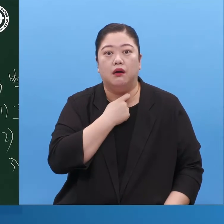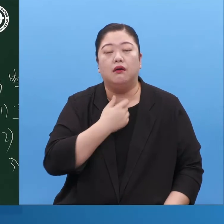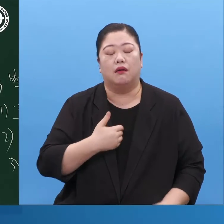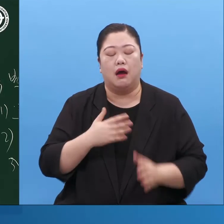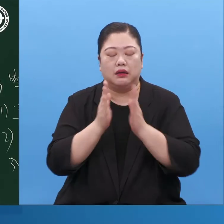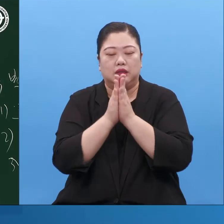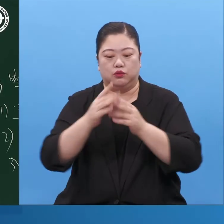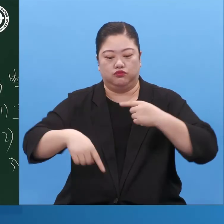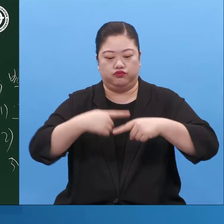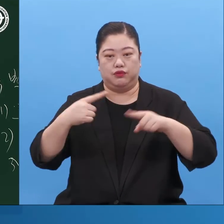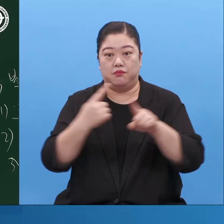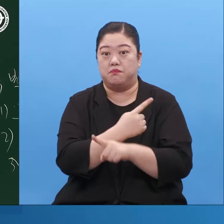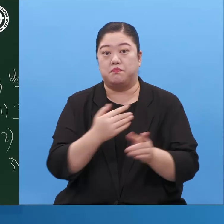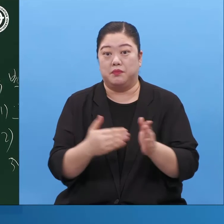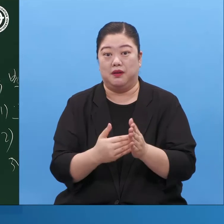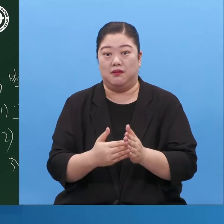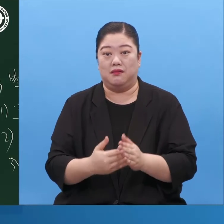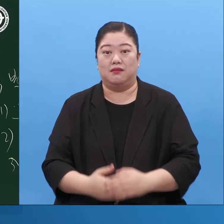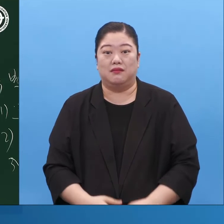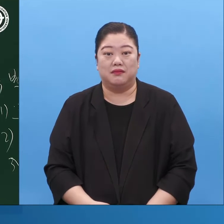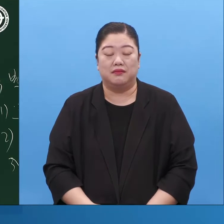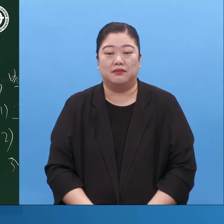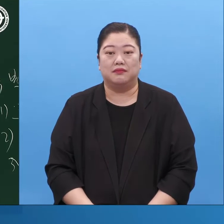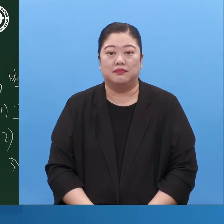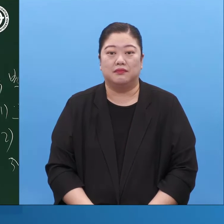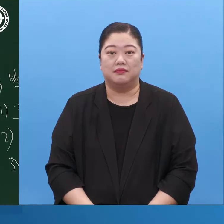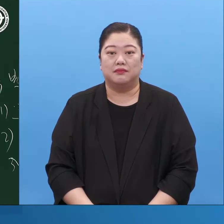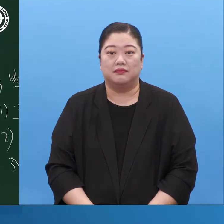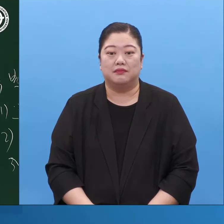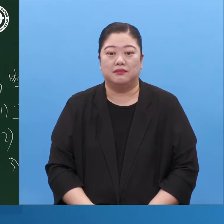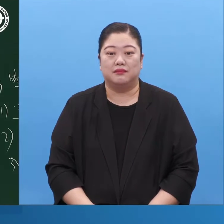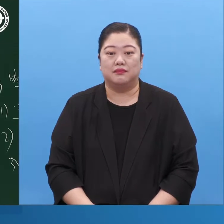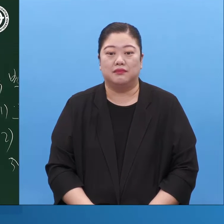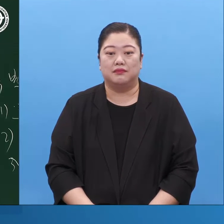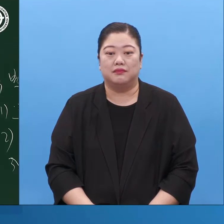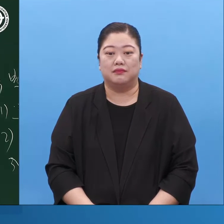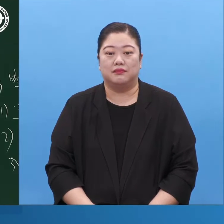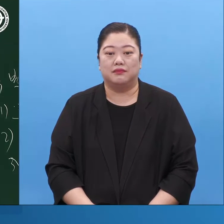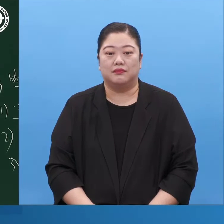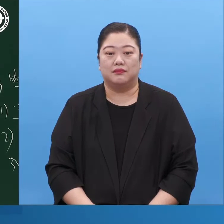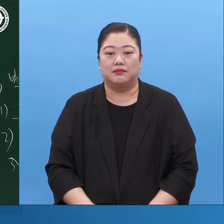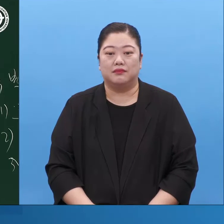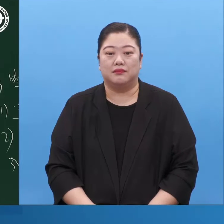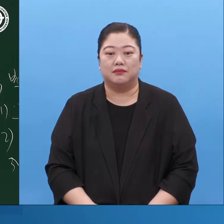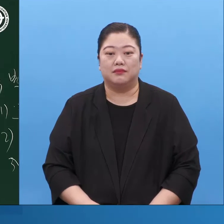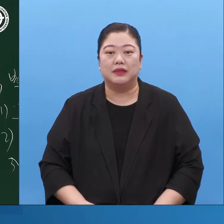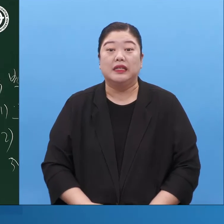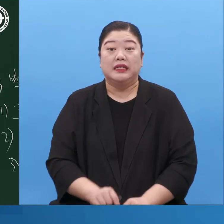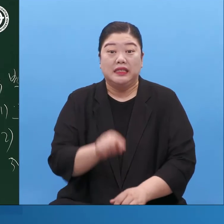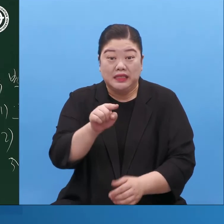그 뭐 쉽게 말하면 글을 쓴 거요. 그 글이 세 개를 뒤집은 겁니다.